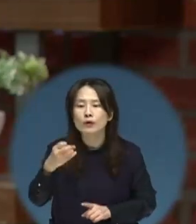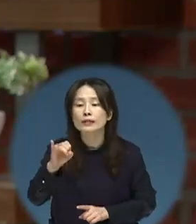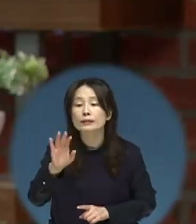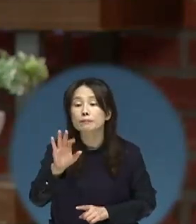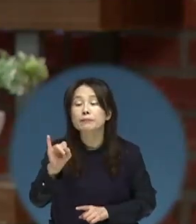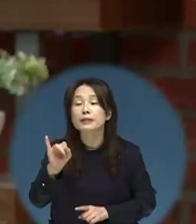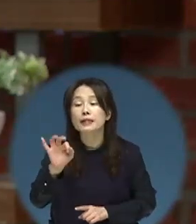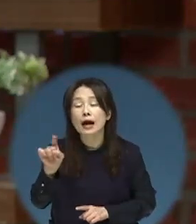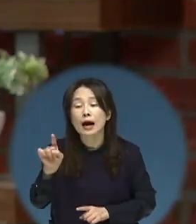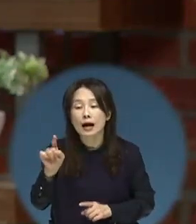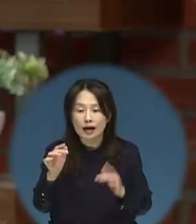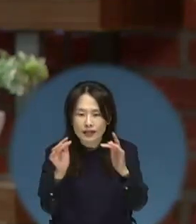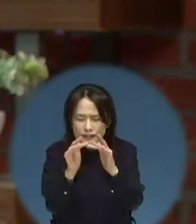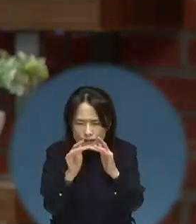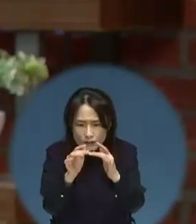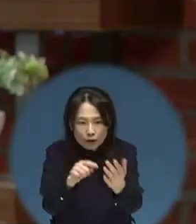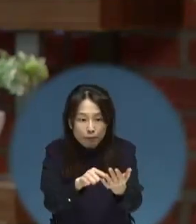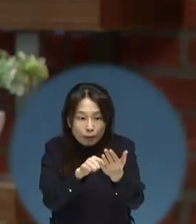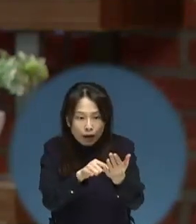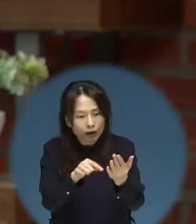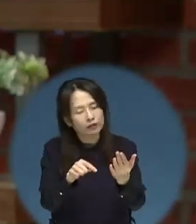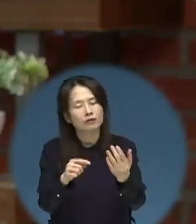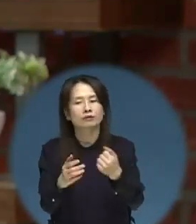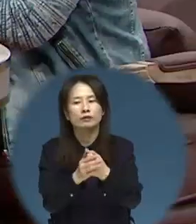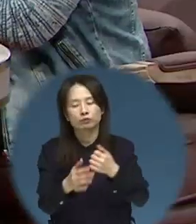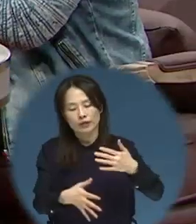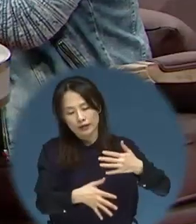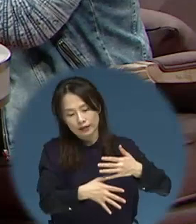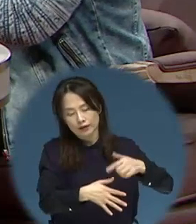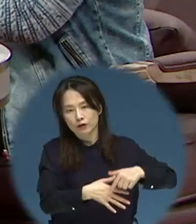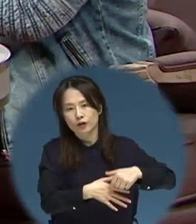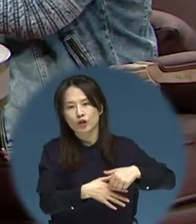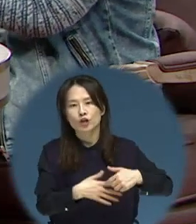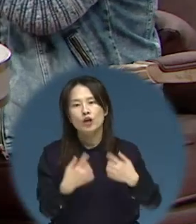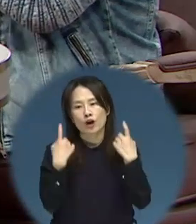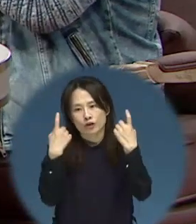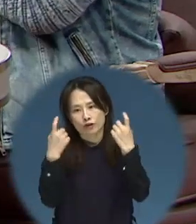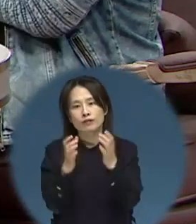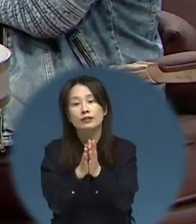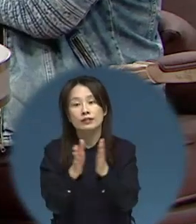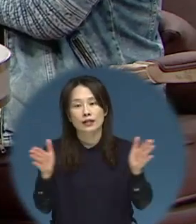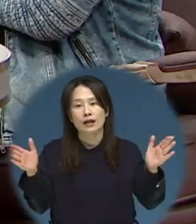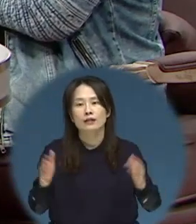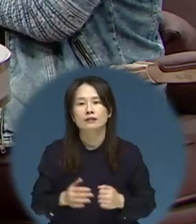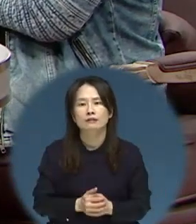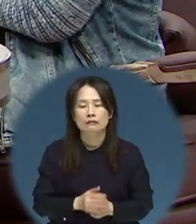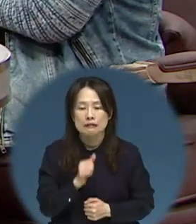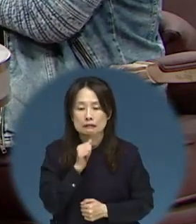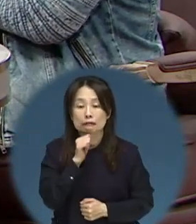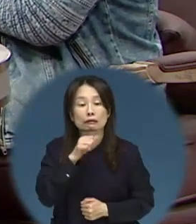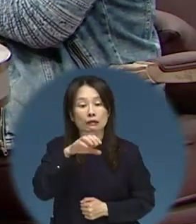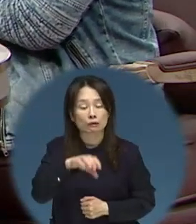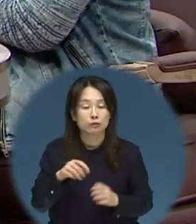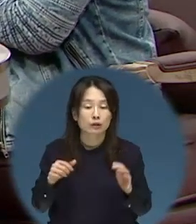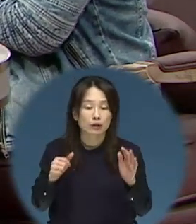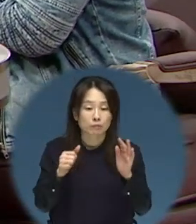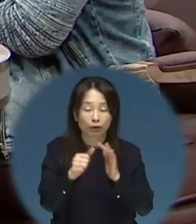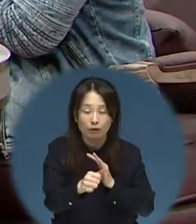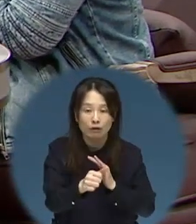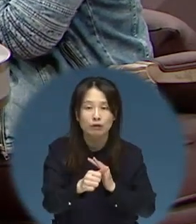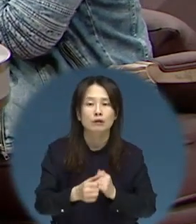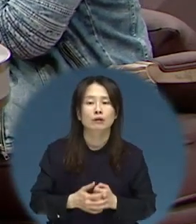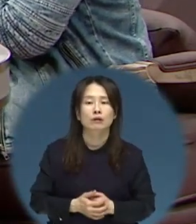그래? 그러면서 남미를 여행하기 시작한 거예요. 그러면서 일단은 가난한 곳에 가면은 좀 효율적인 이야기,